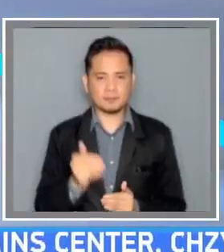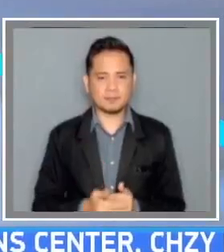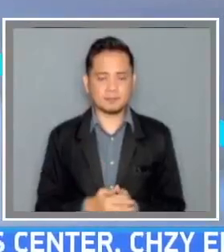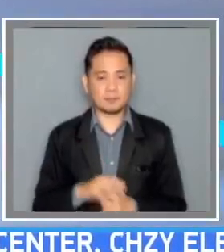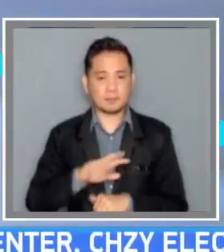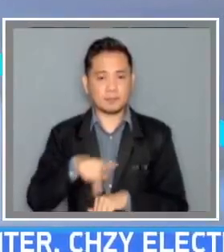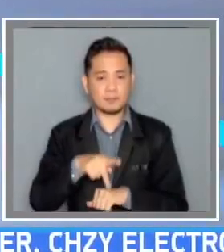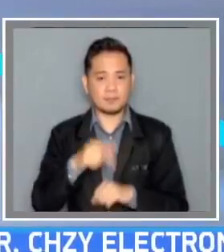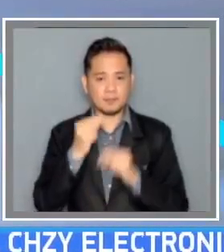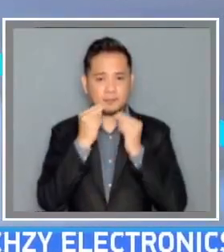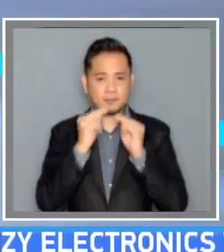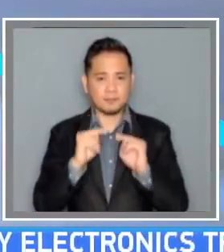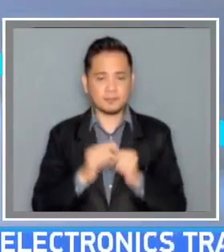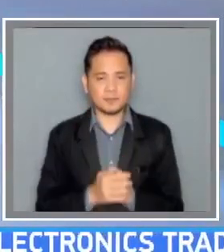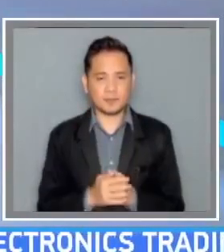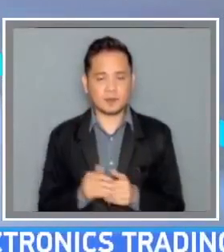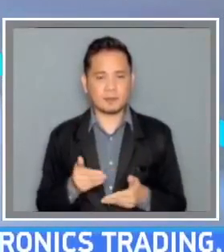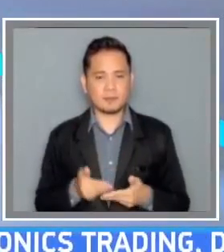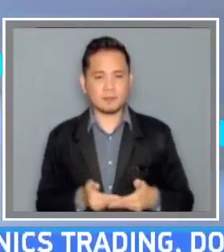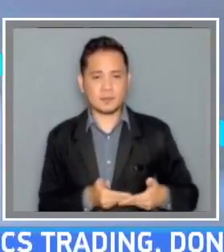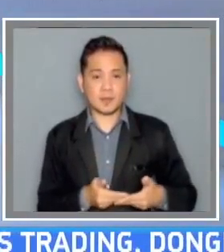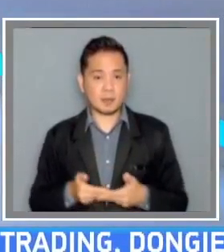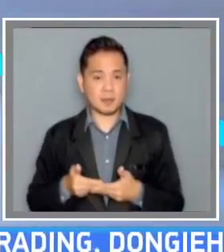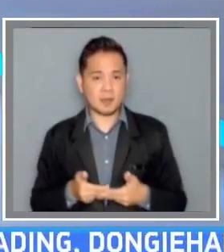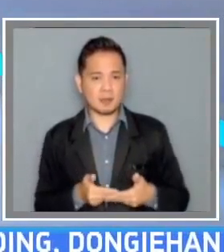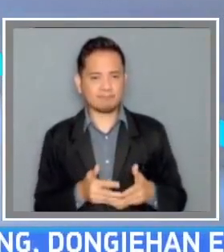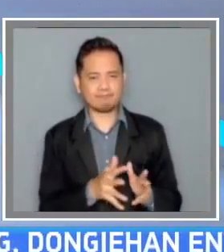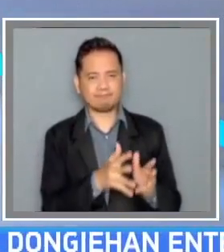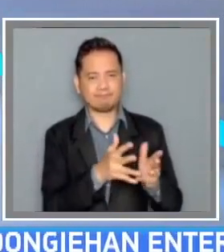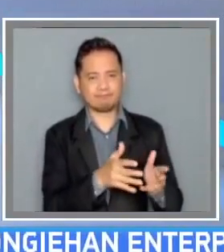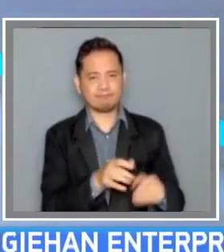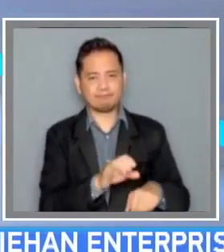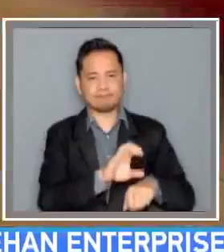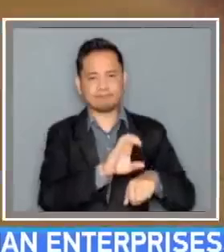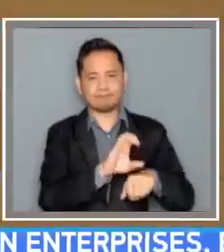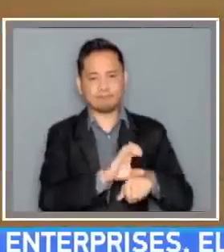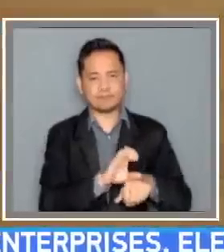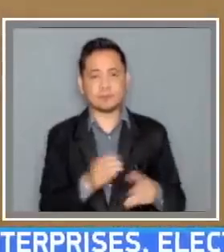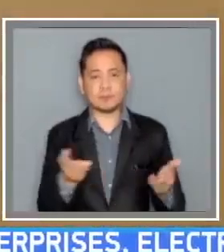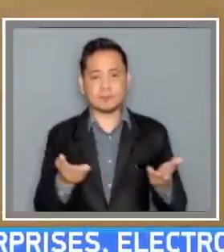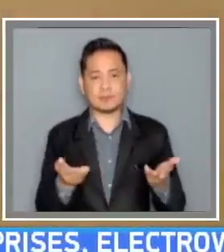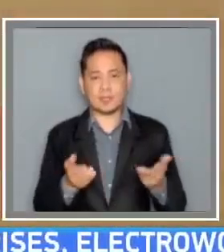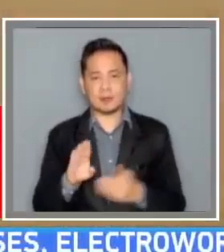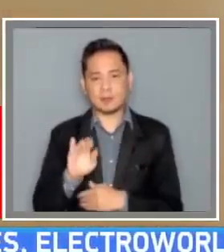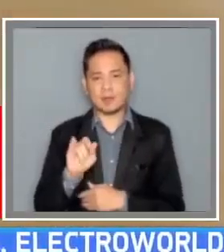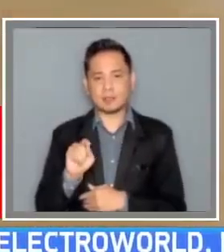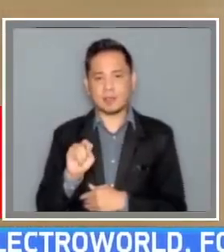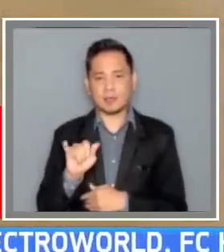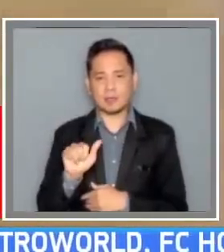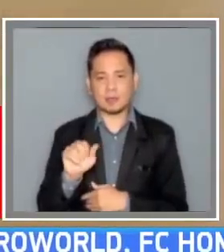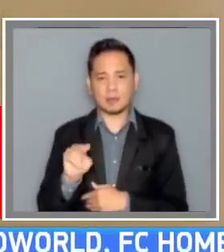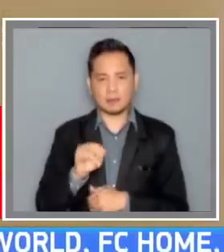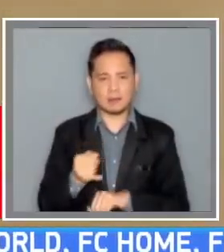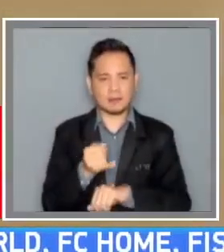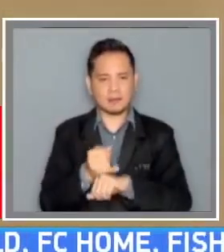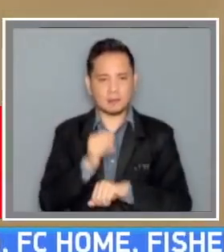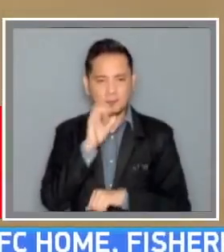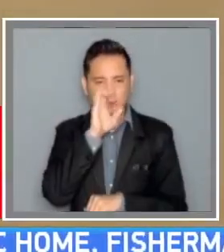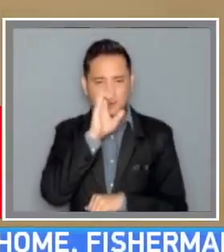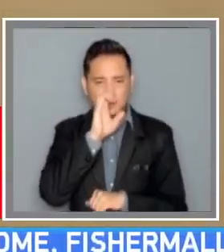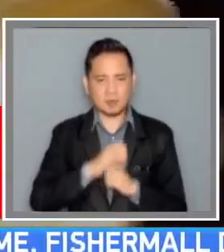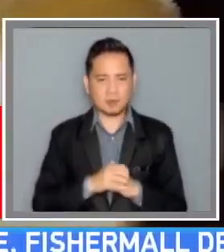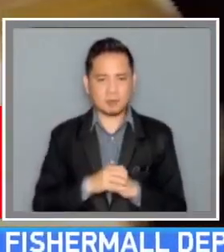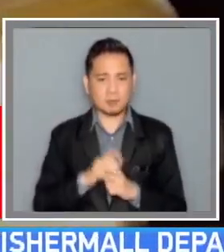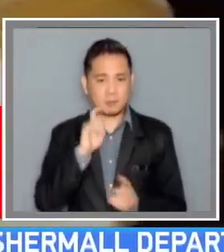isa pong sanggol ang iniwan sa simbahan sa Bantayan Island sa Cebu. Nakasilid sa kahon ang sanggol nang makita sa loob ng